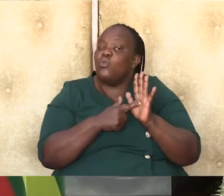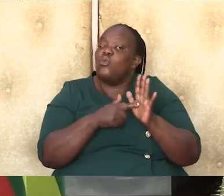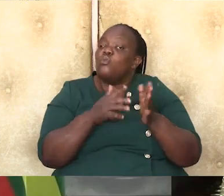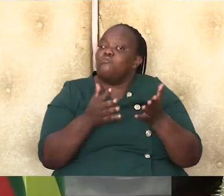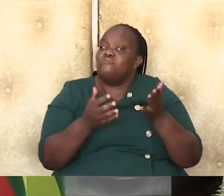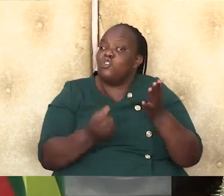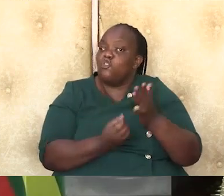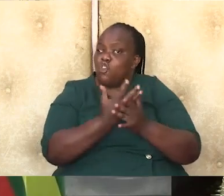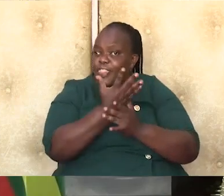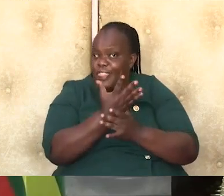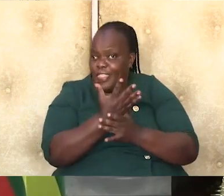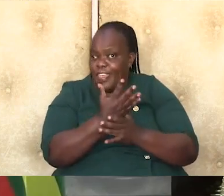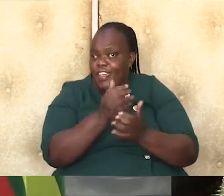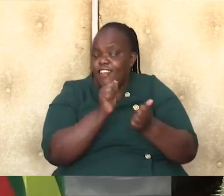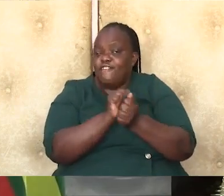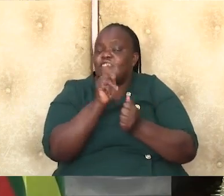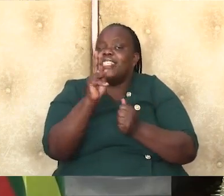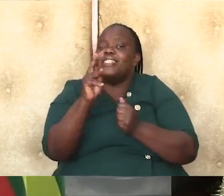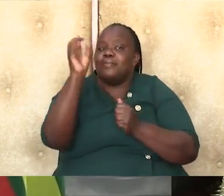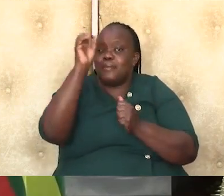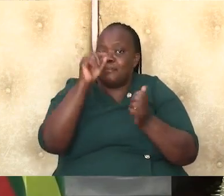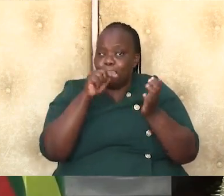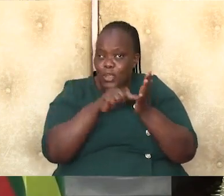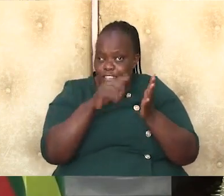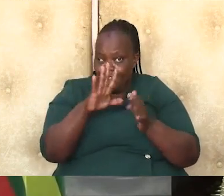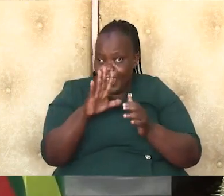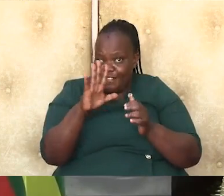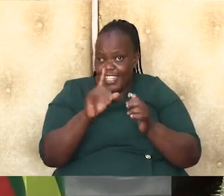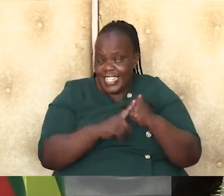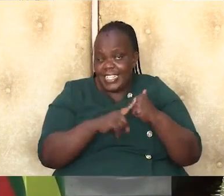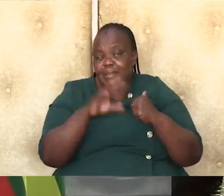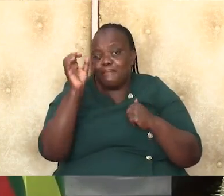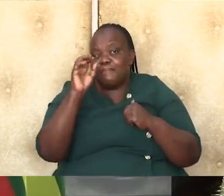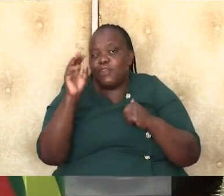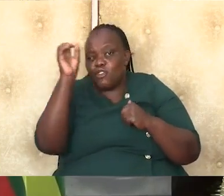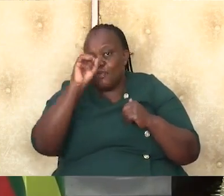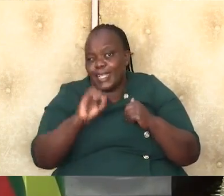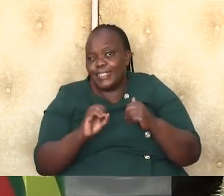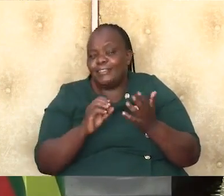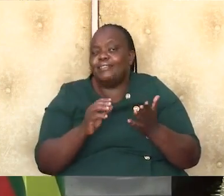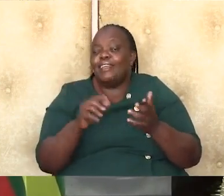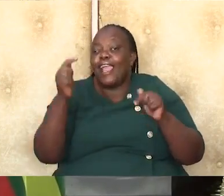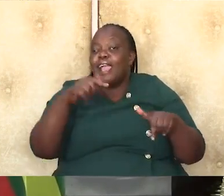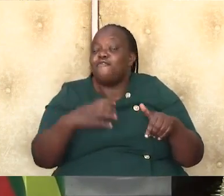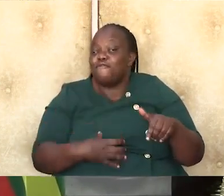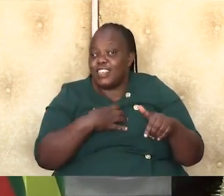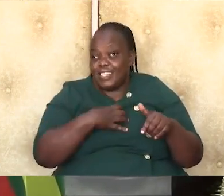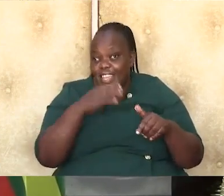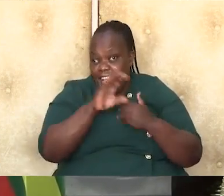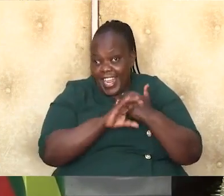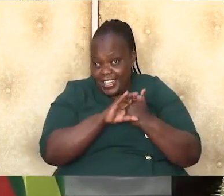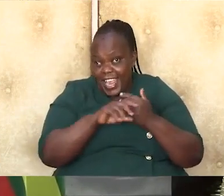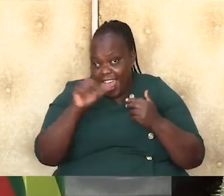ukuaji wa asilimia 14.6 wa wale ambao walikuwa wamekuja nchini, ikizingatiwa kwamba wale